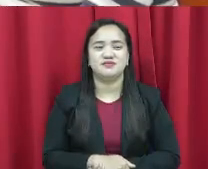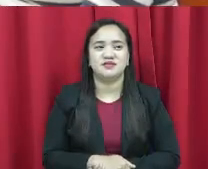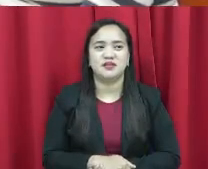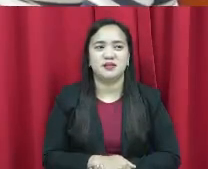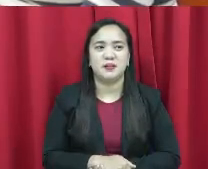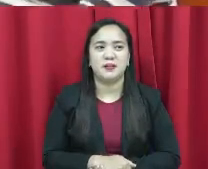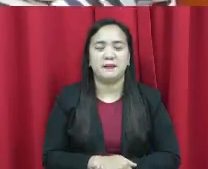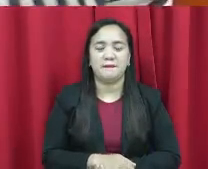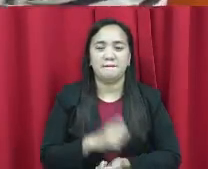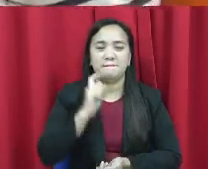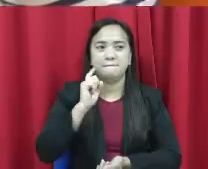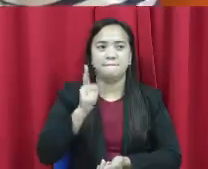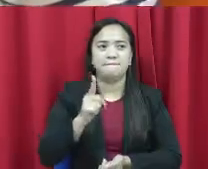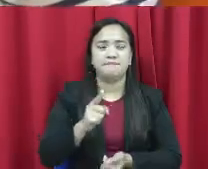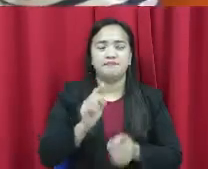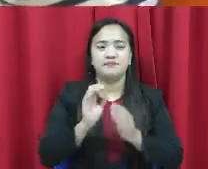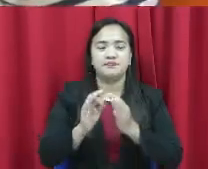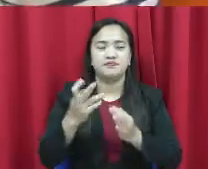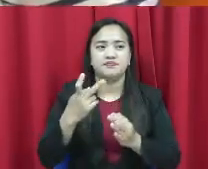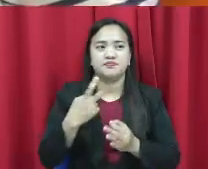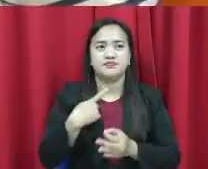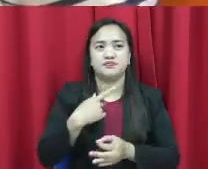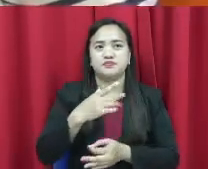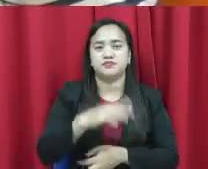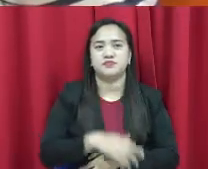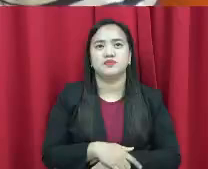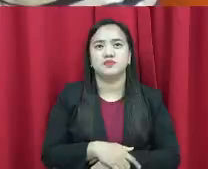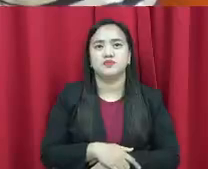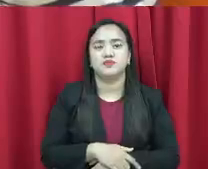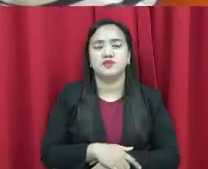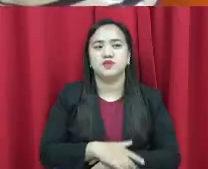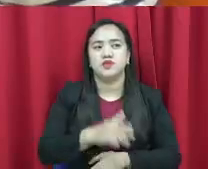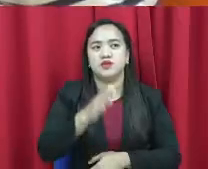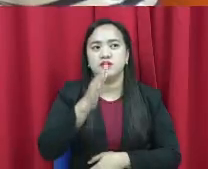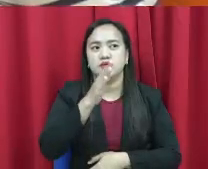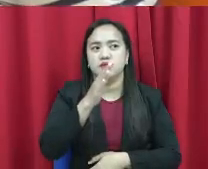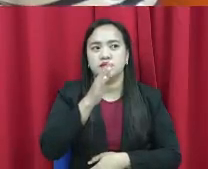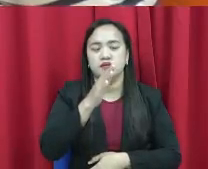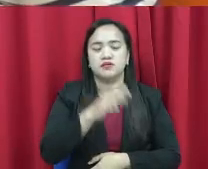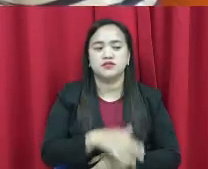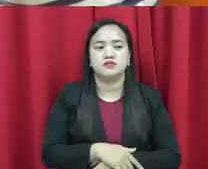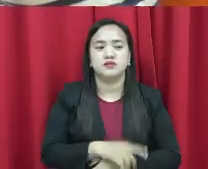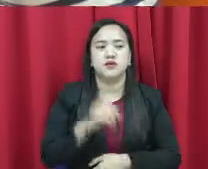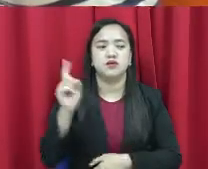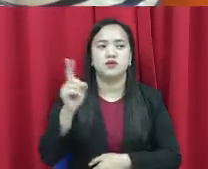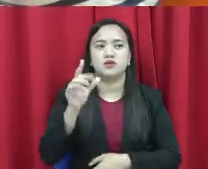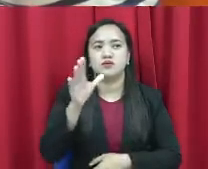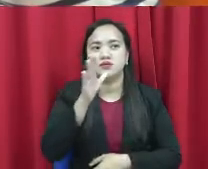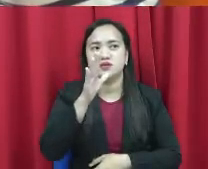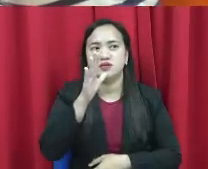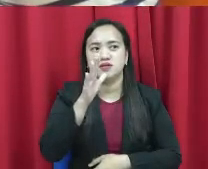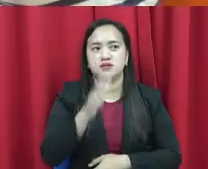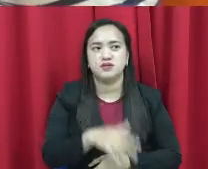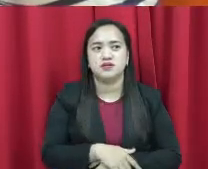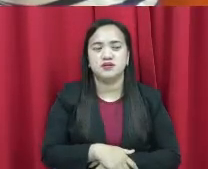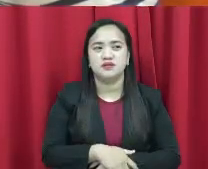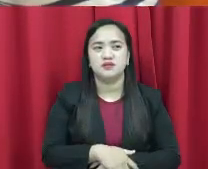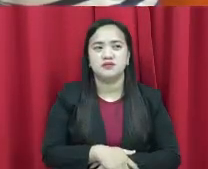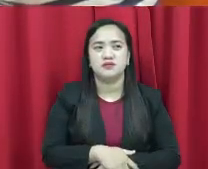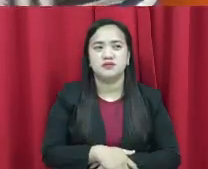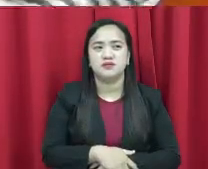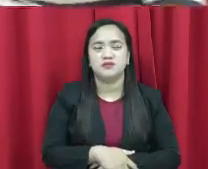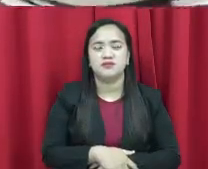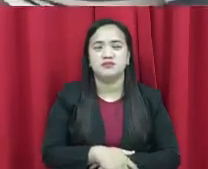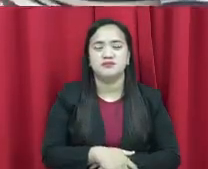Impas Syempre dahil nga kung magkaka mother's Retreat ay talagang mothers lang yes kung may baby yun lang Bahala na